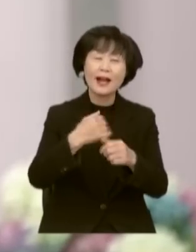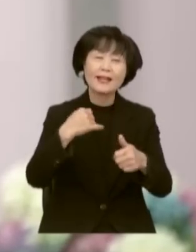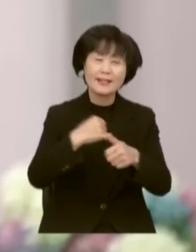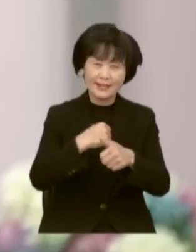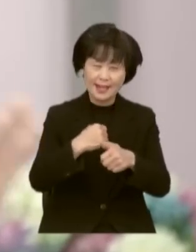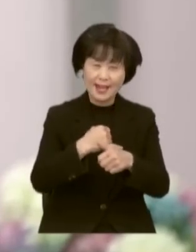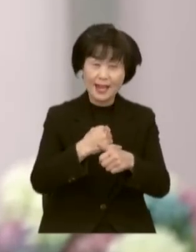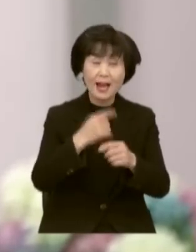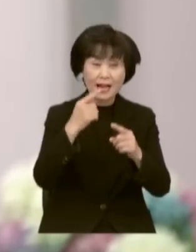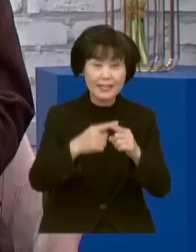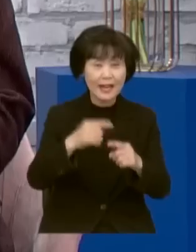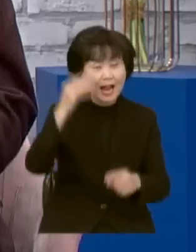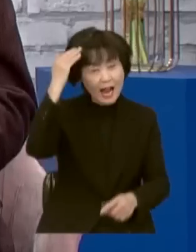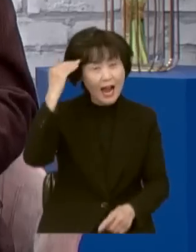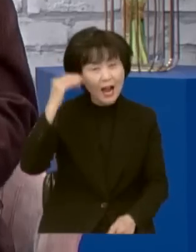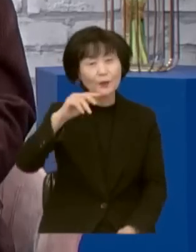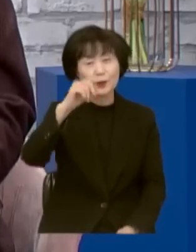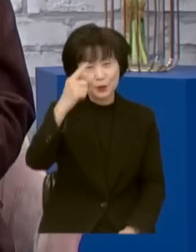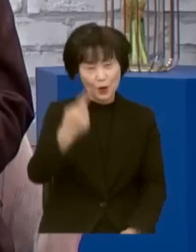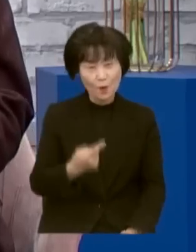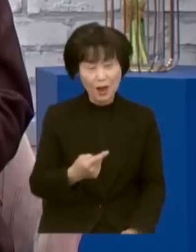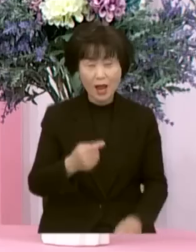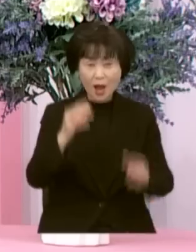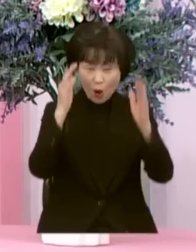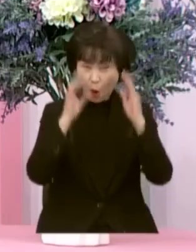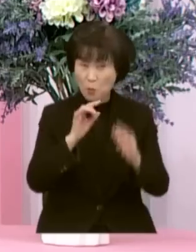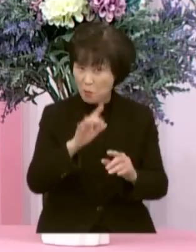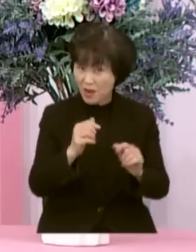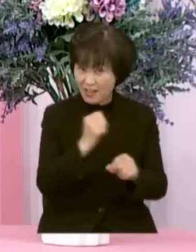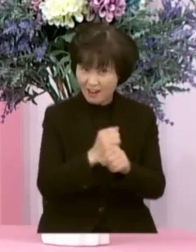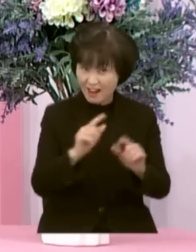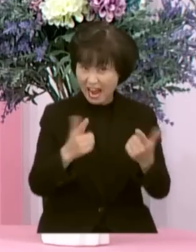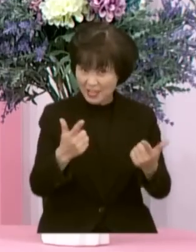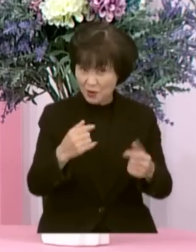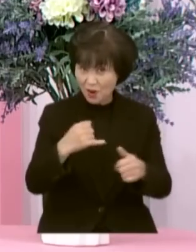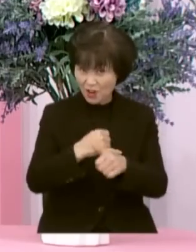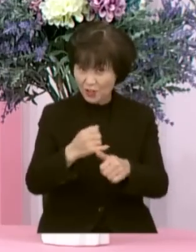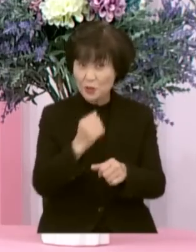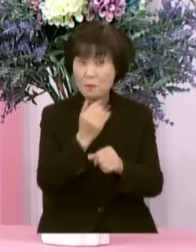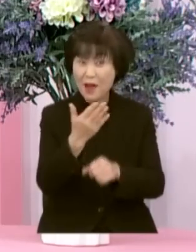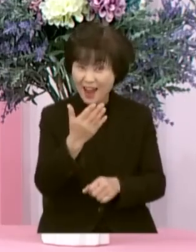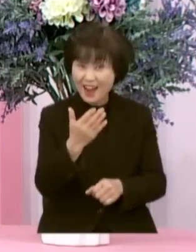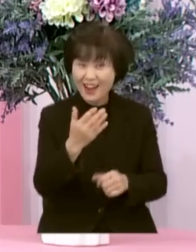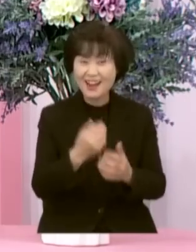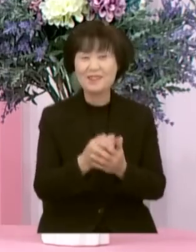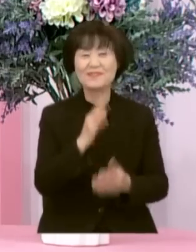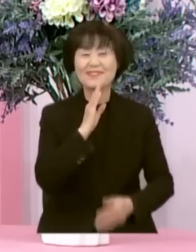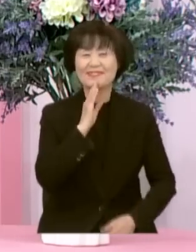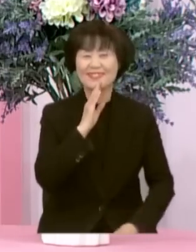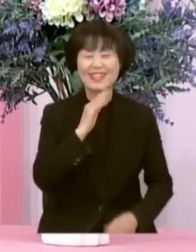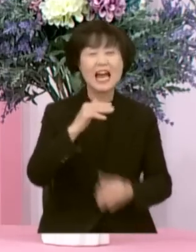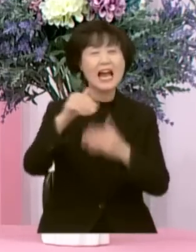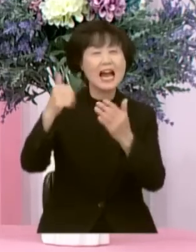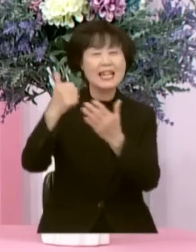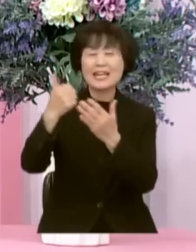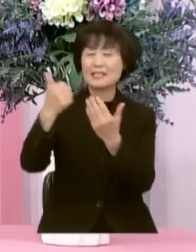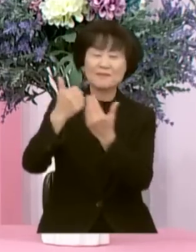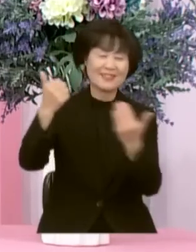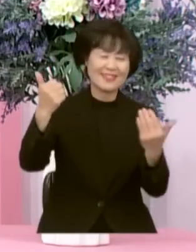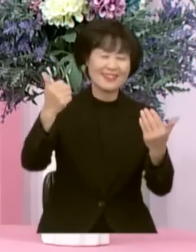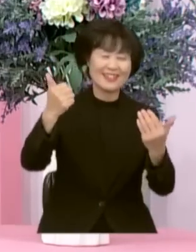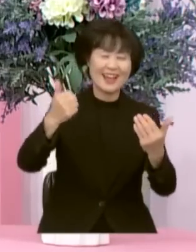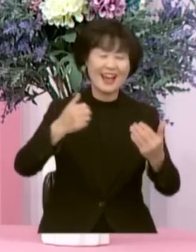이제 한국으로 이제 돌아와서 그래, 공부만 한 게 아니네. 네, 그렇죠. 연애도 했네. 그리고 완전 이제 하나님을